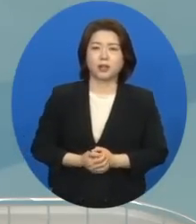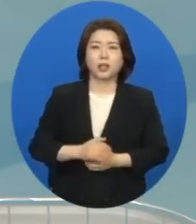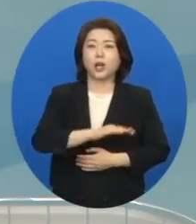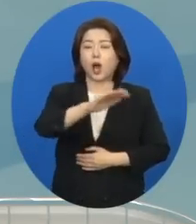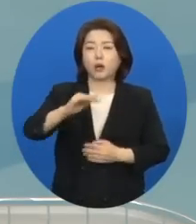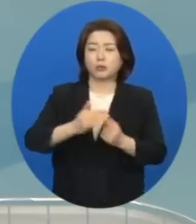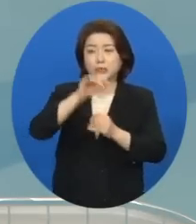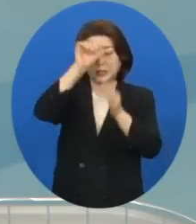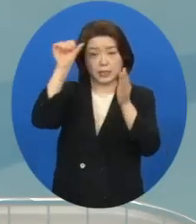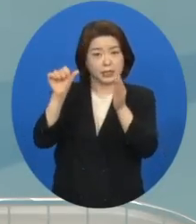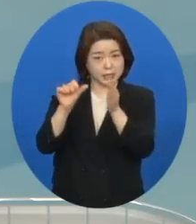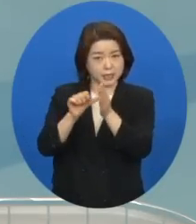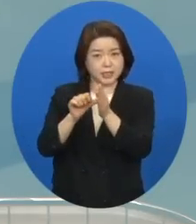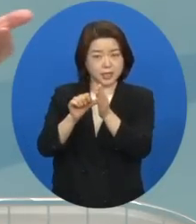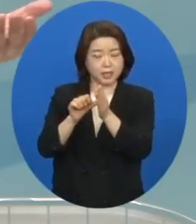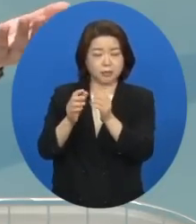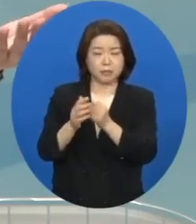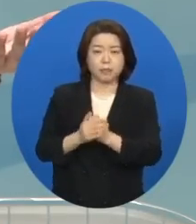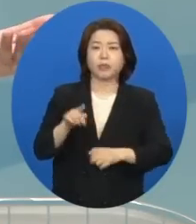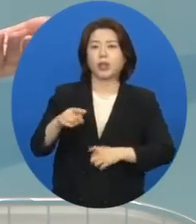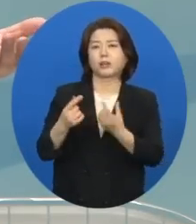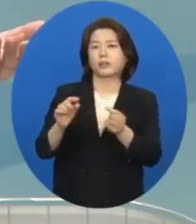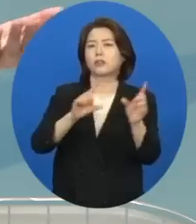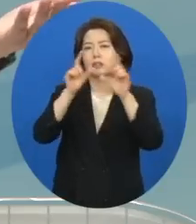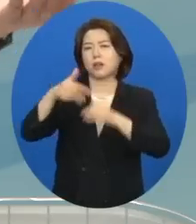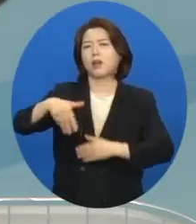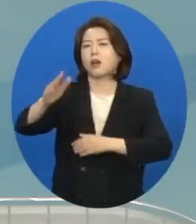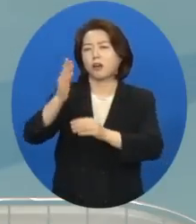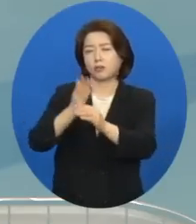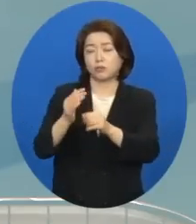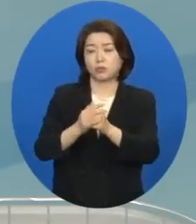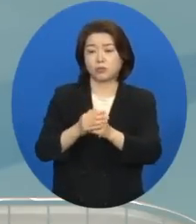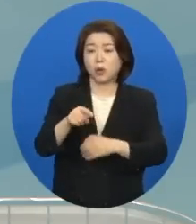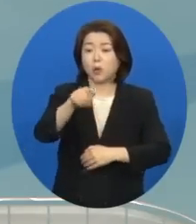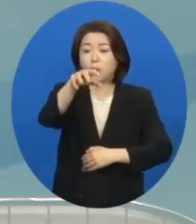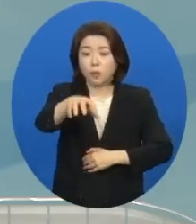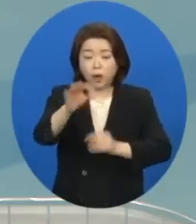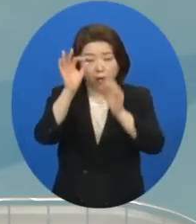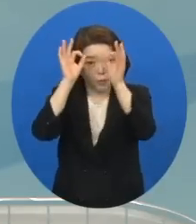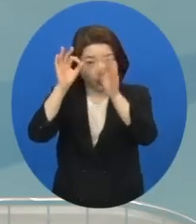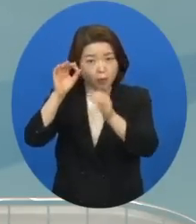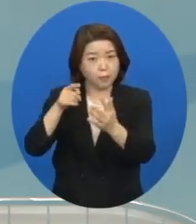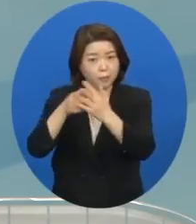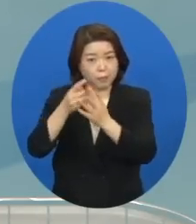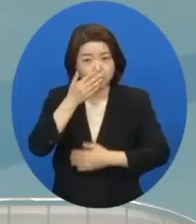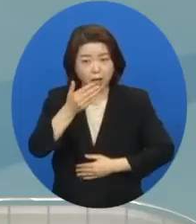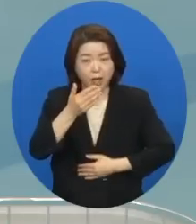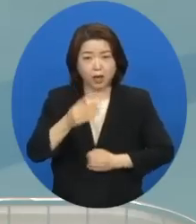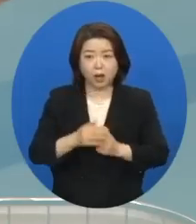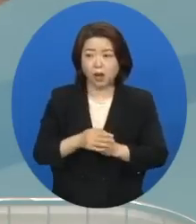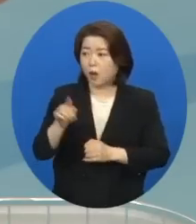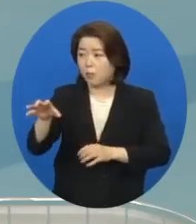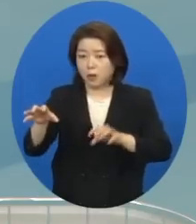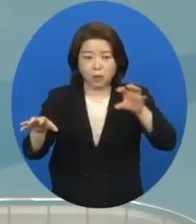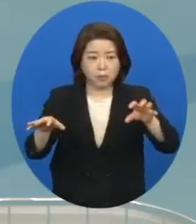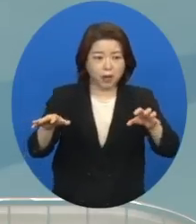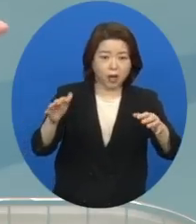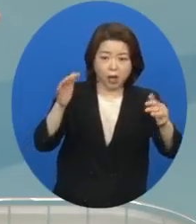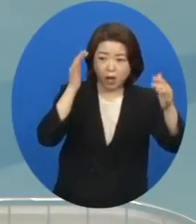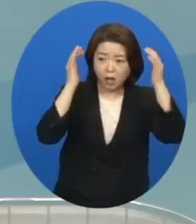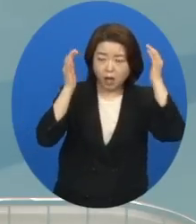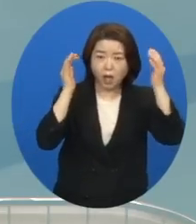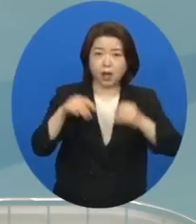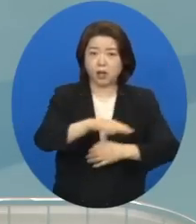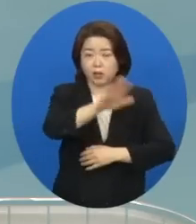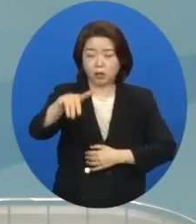우리가 인생을 그렇게 지금 살아가고 있잖아요. 한 치 앞이 보이나요? 뭐가 옳은지 어디로 가야 되는지